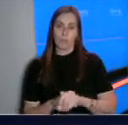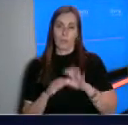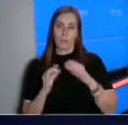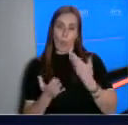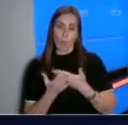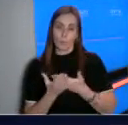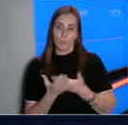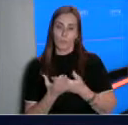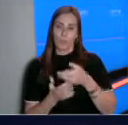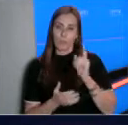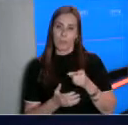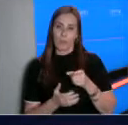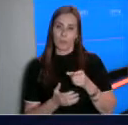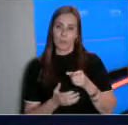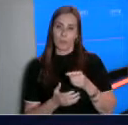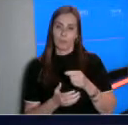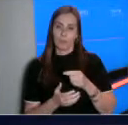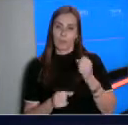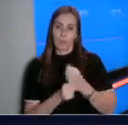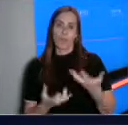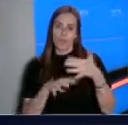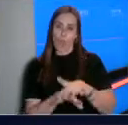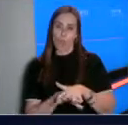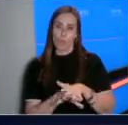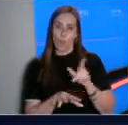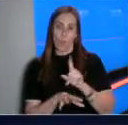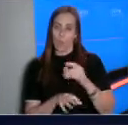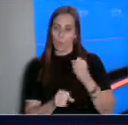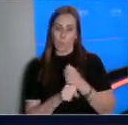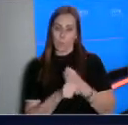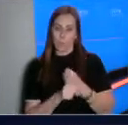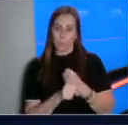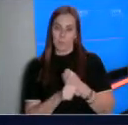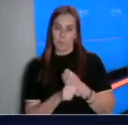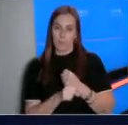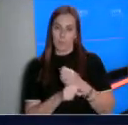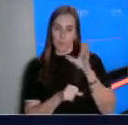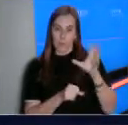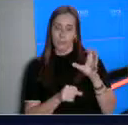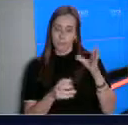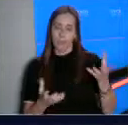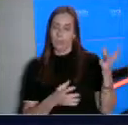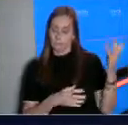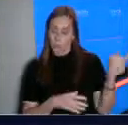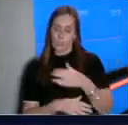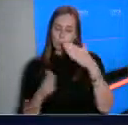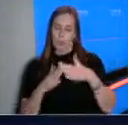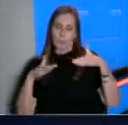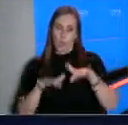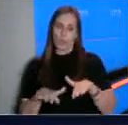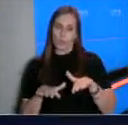באמת העובדה שצריך לייצר שילוב, ושילוב הוא לא מתבצע אם שמים אנשים במקלט, אלא אם מוצאים אותם ואם